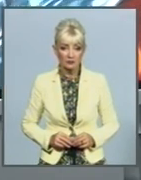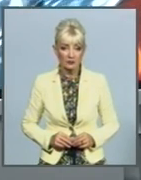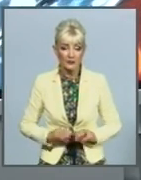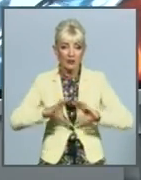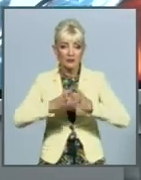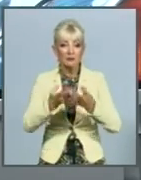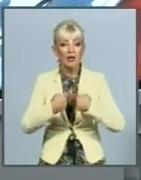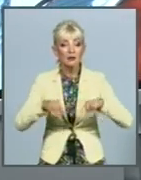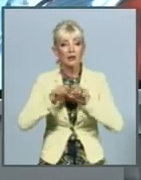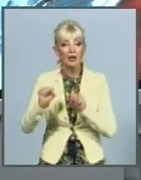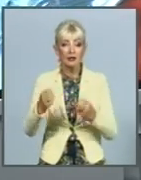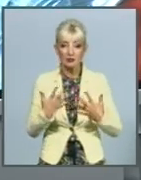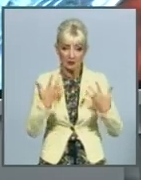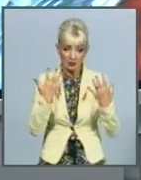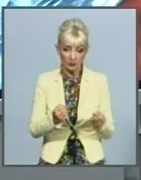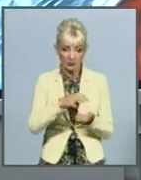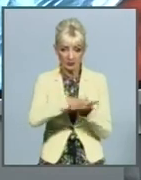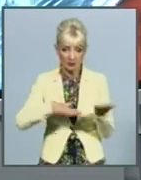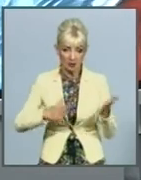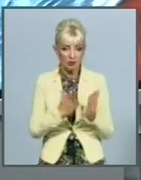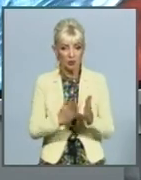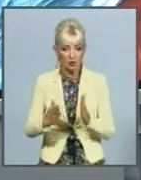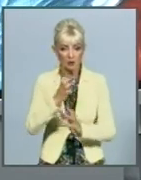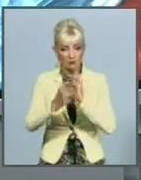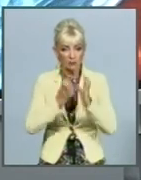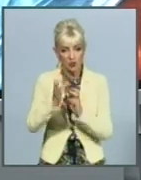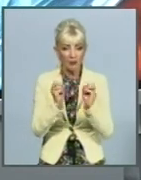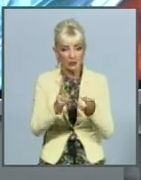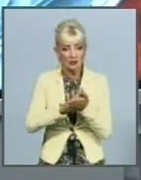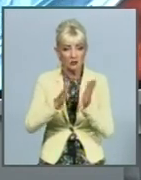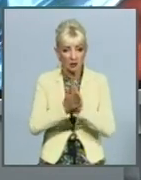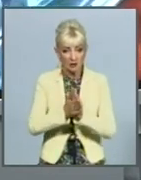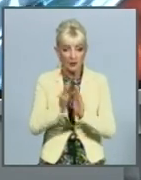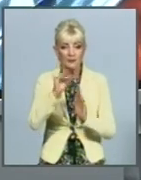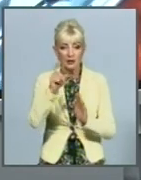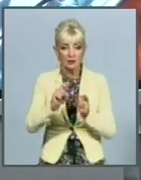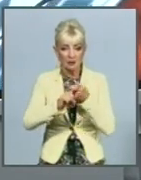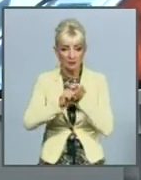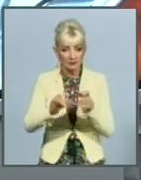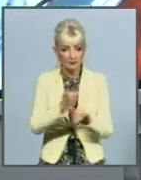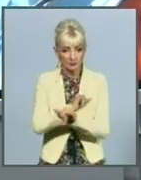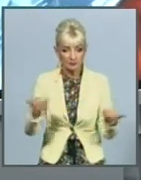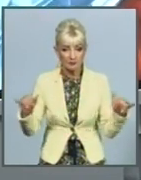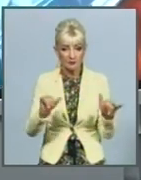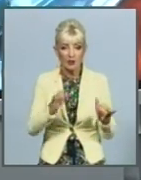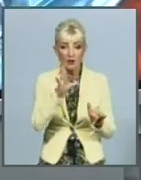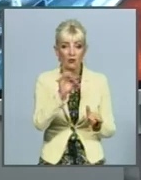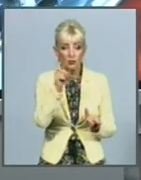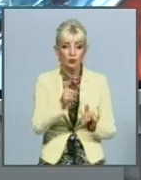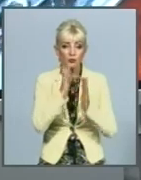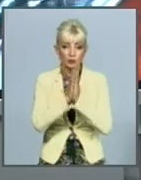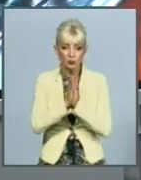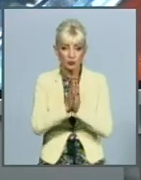Всесвітня організація охорони здоров'я продовжила режим міжнародної надзвичайної ситуації через пандемію коронавірусу. ВООЗ закликали